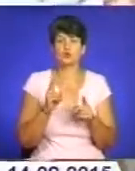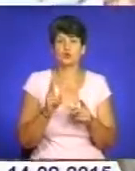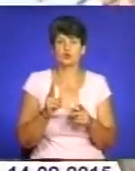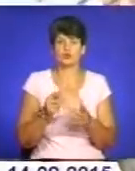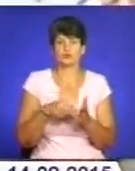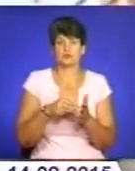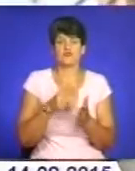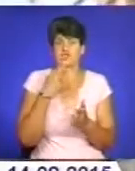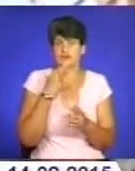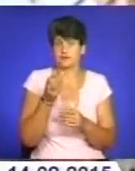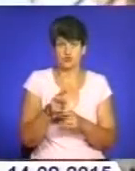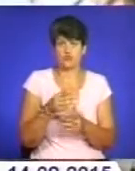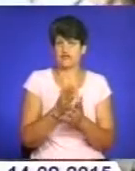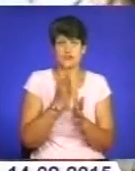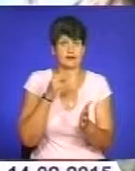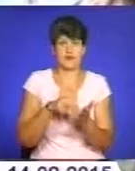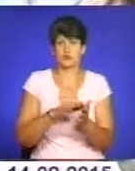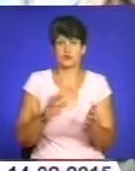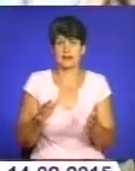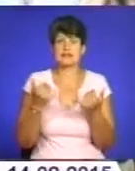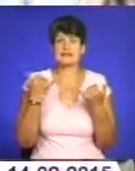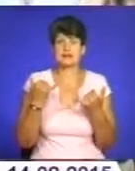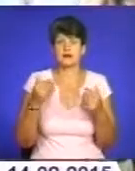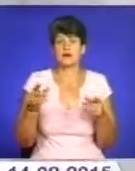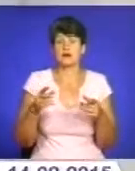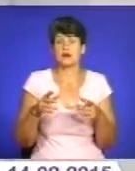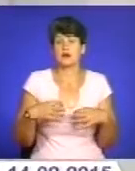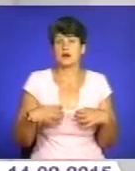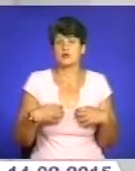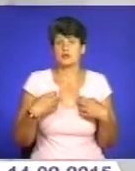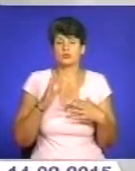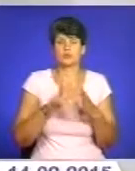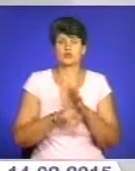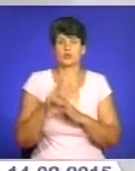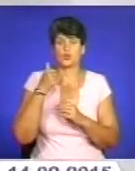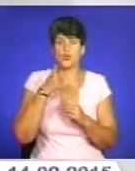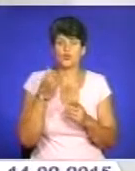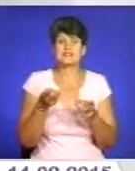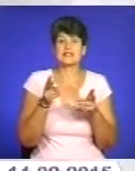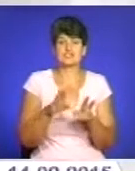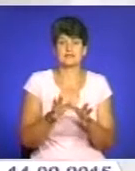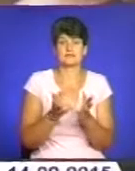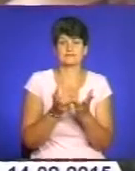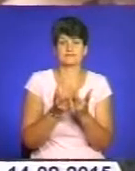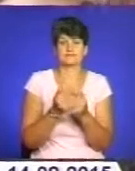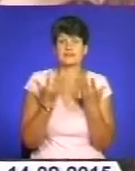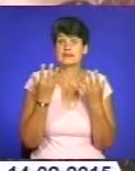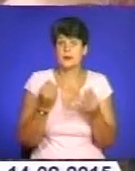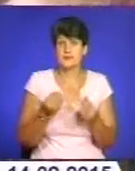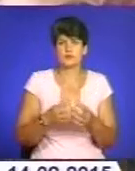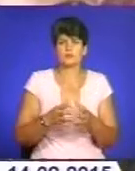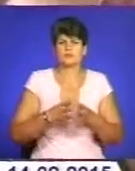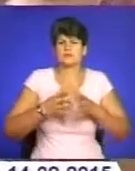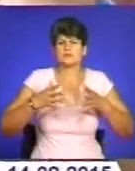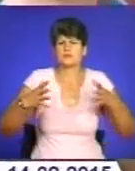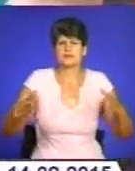не стояли, запевняють у поліклініці. Зараз ажіотаж, бо до початку навчального року залишаються лічені дні, тому й назбирується